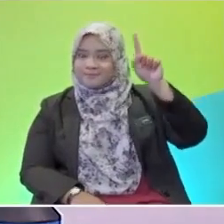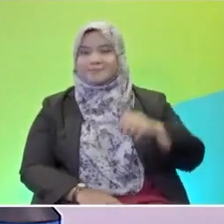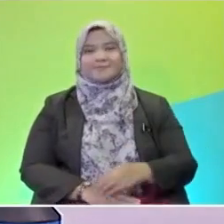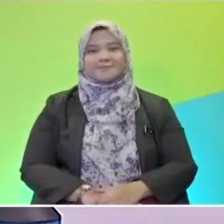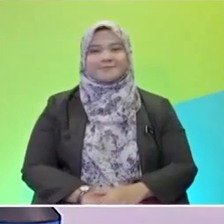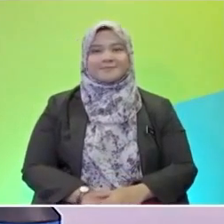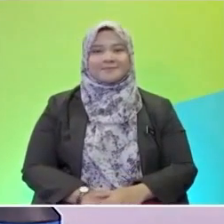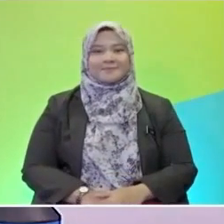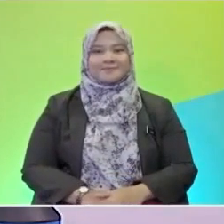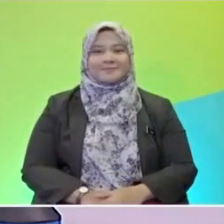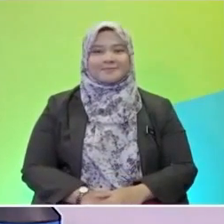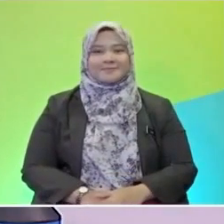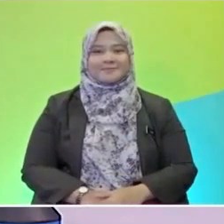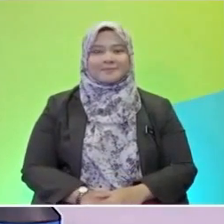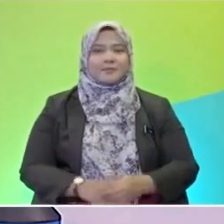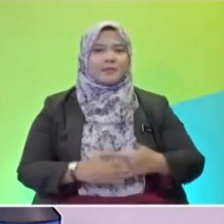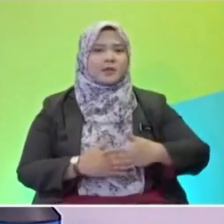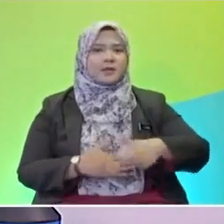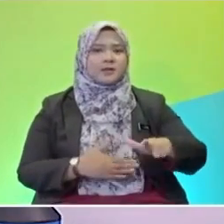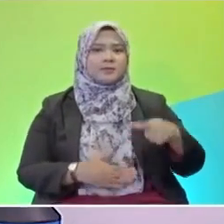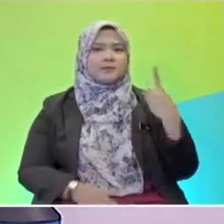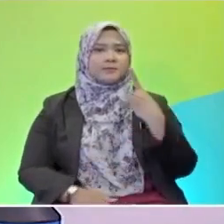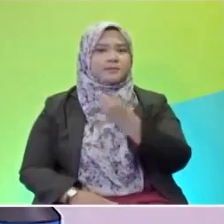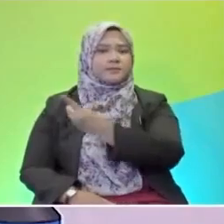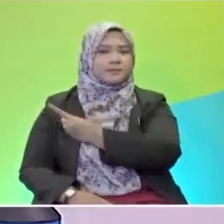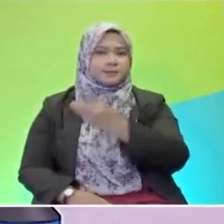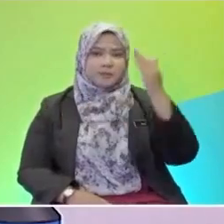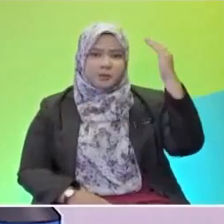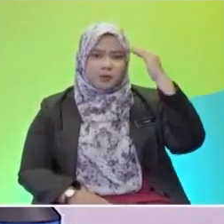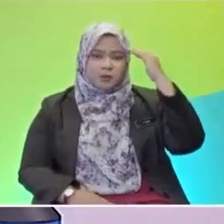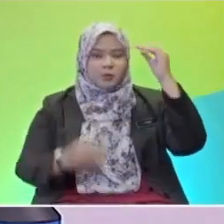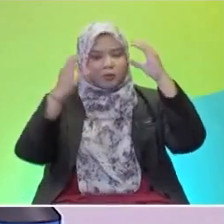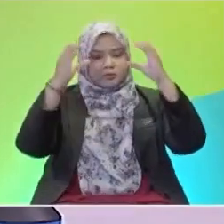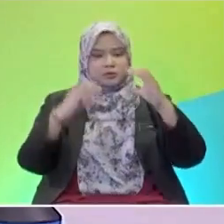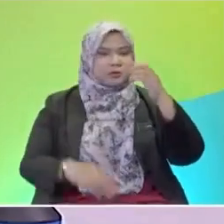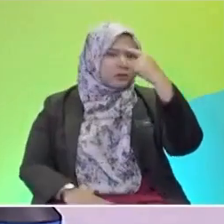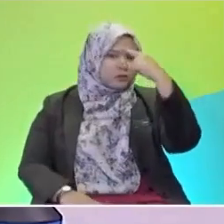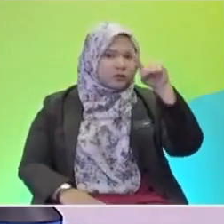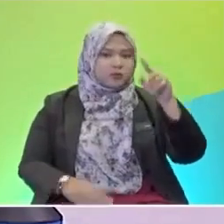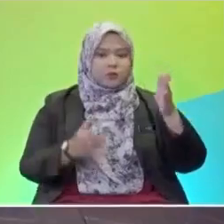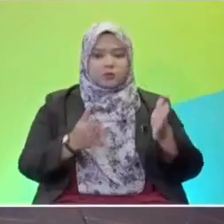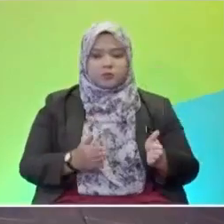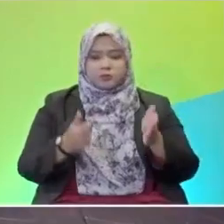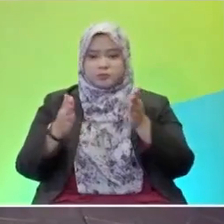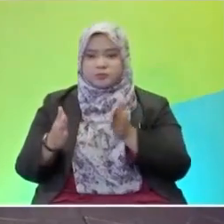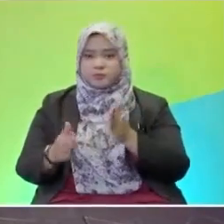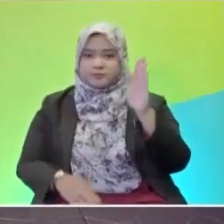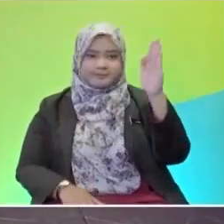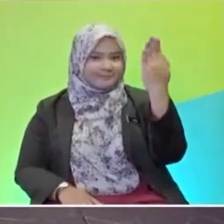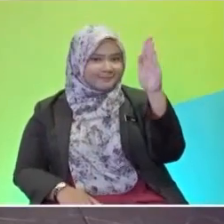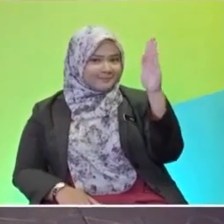bagaimana kedudukan semi ini kita dapat menghasilkan sendiri di rumah Oke jadi contohnya di sini ada murid saya hasilkan